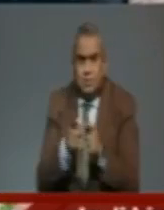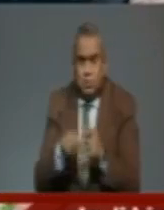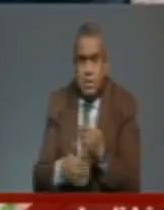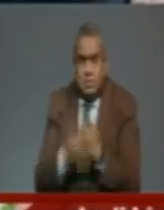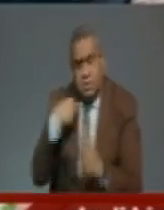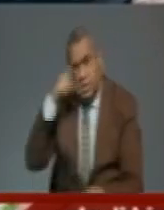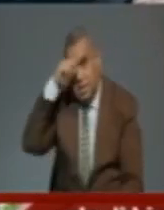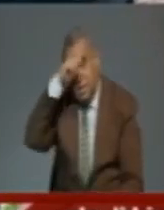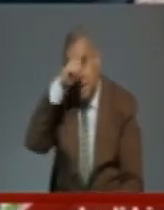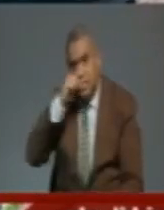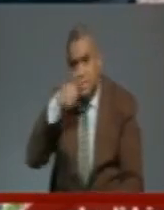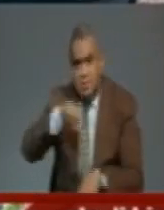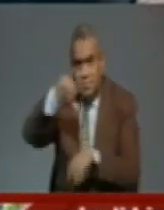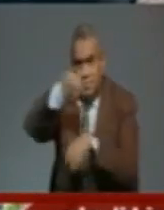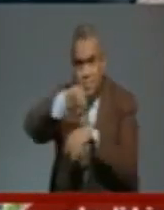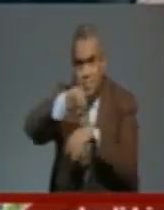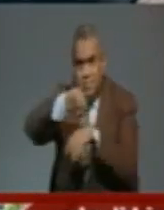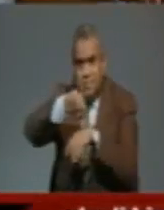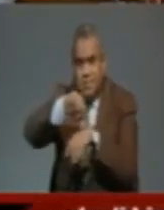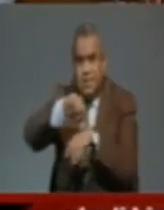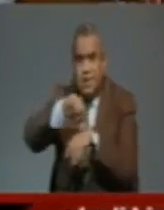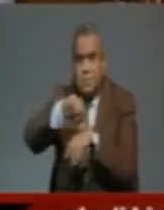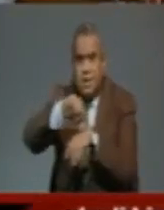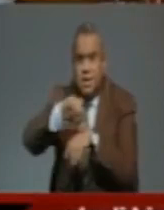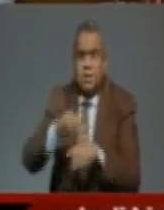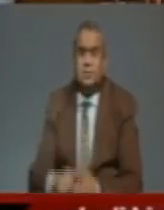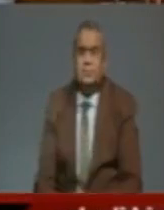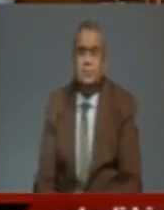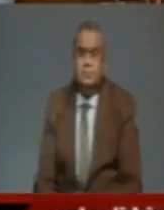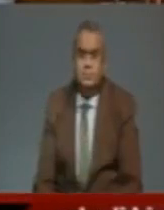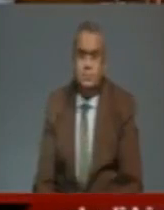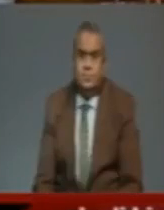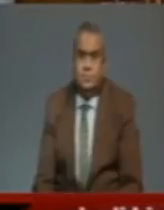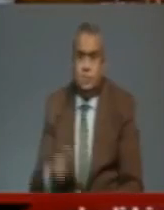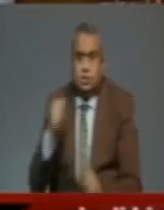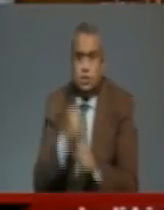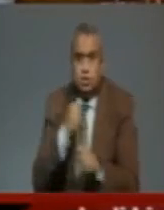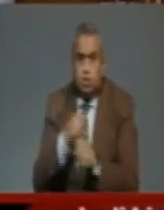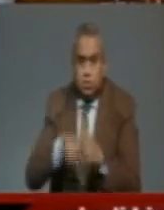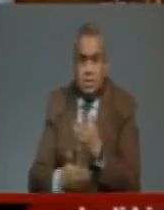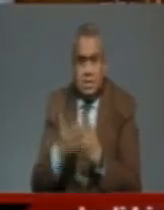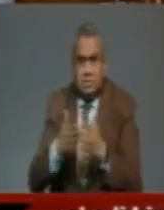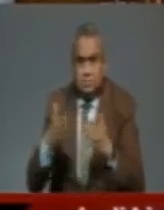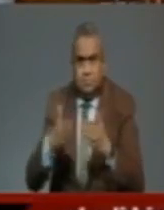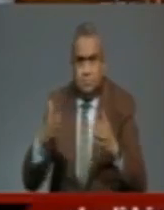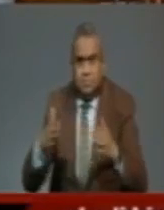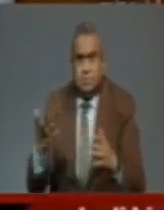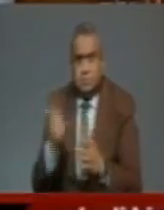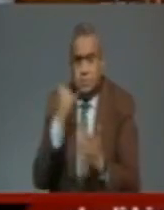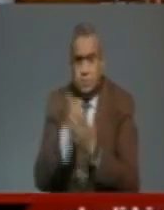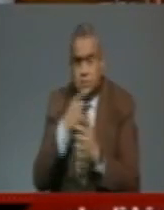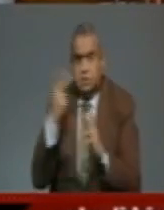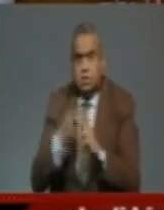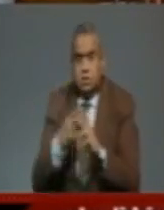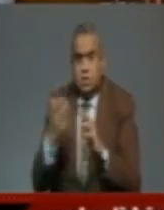تخش على مكان حصل فيه يعني تشويه كبير قوي وتواجد لناس وانت